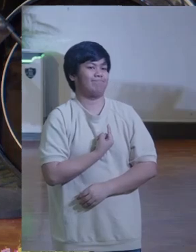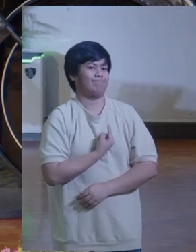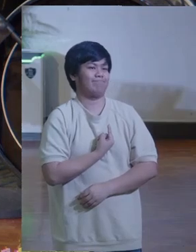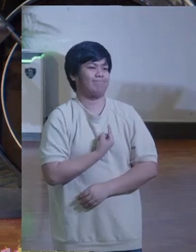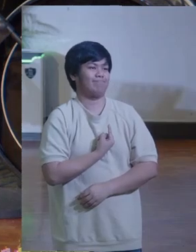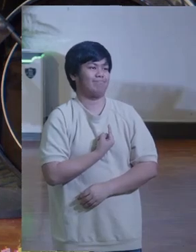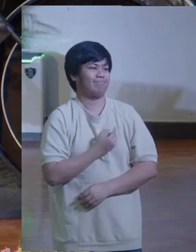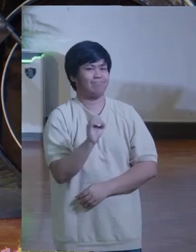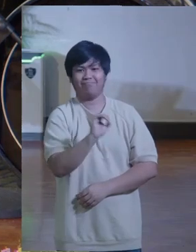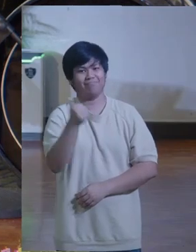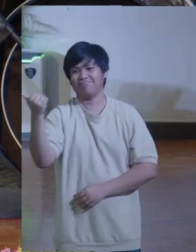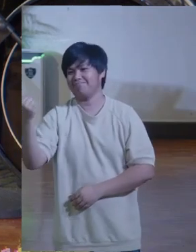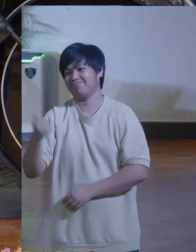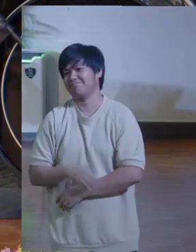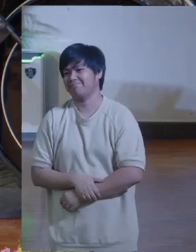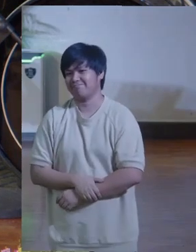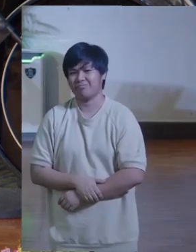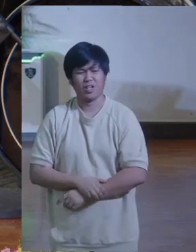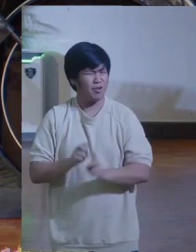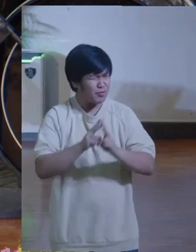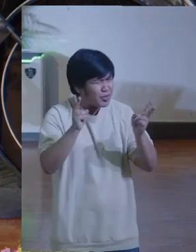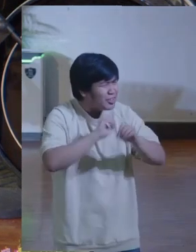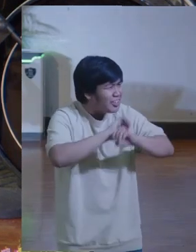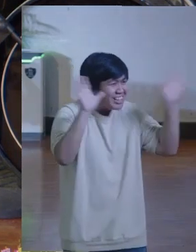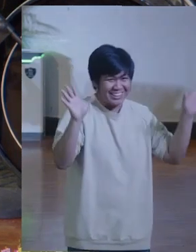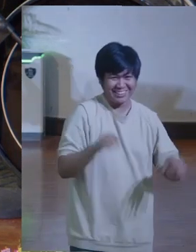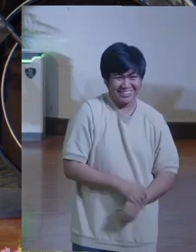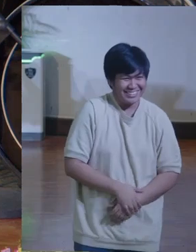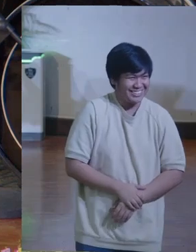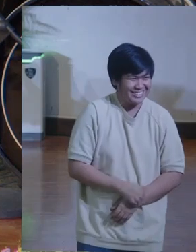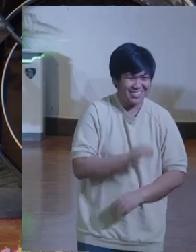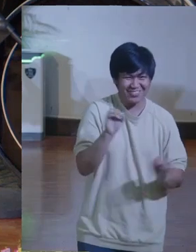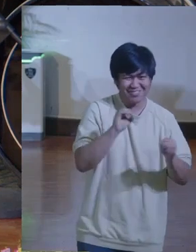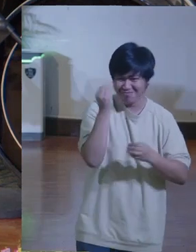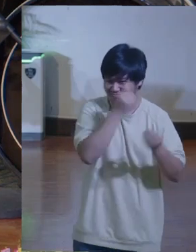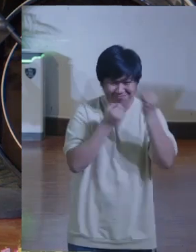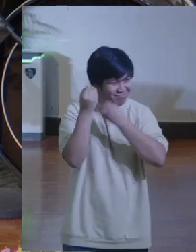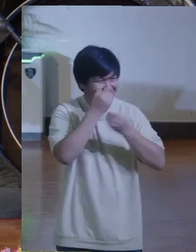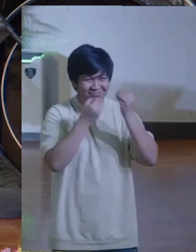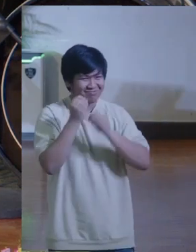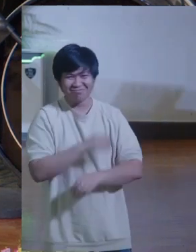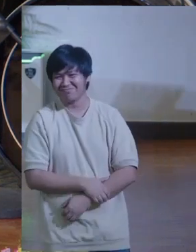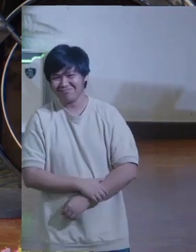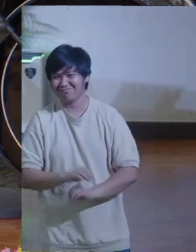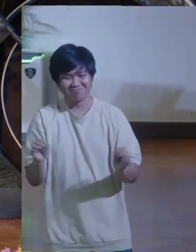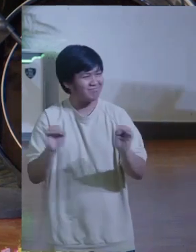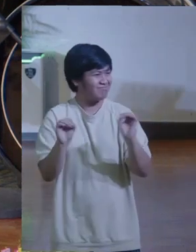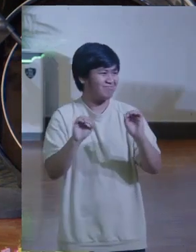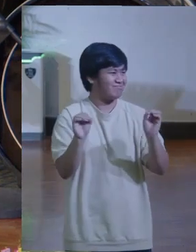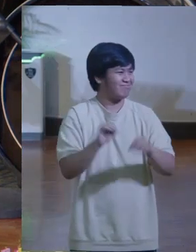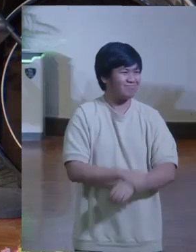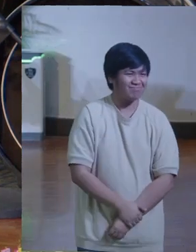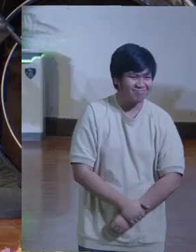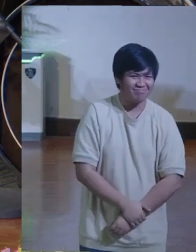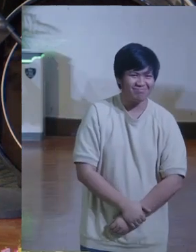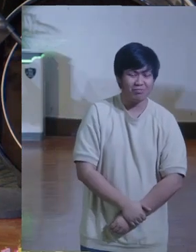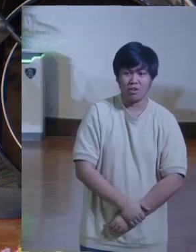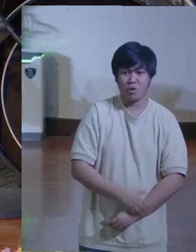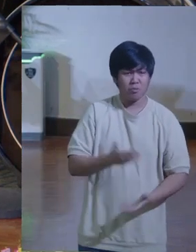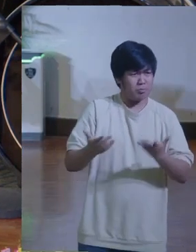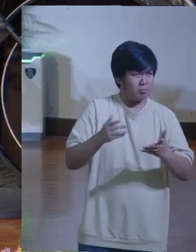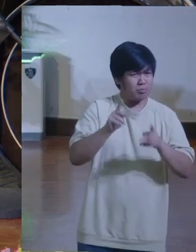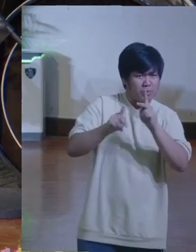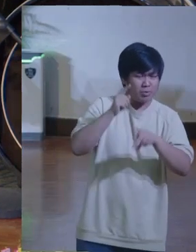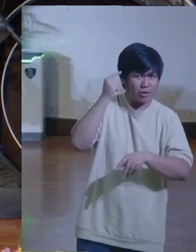by me. Napakalinaw po mga kapatid. Napakalinaw ng Biblia. Akala